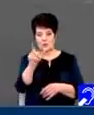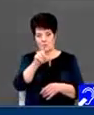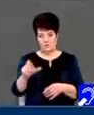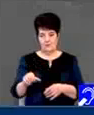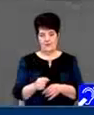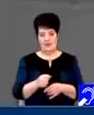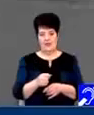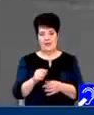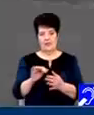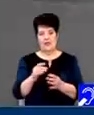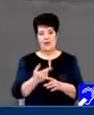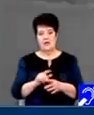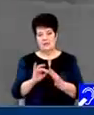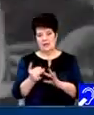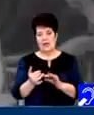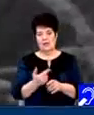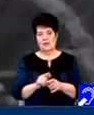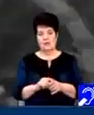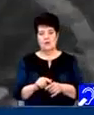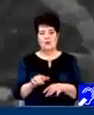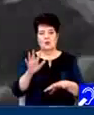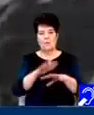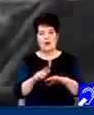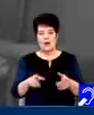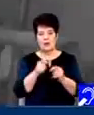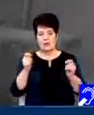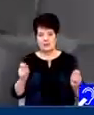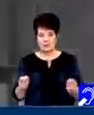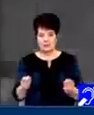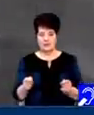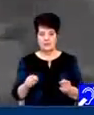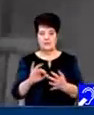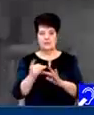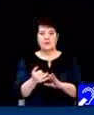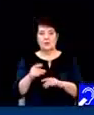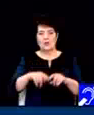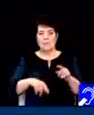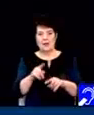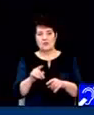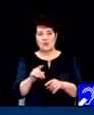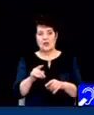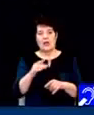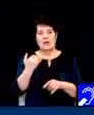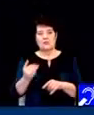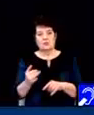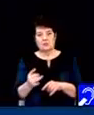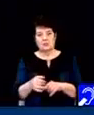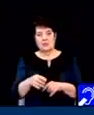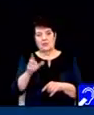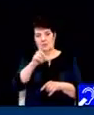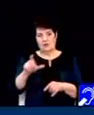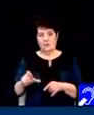în acest scop el creează o bancă țărănească la Olișcani, în satul de Baștină, și încearcă să dea credit